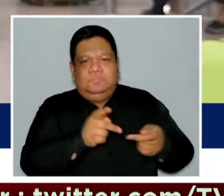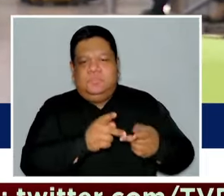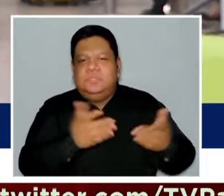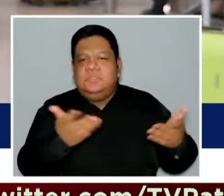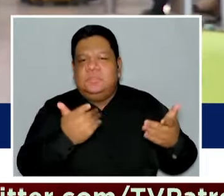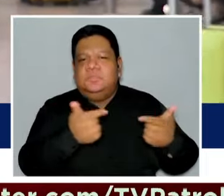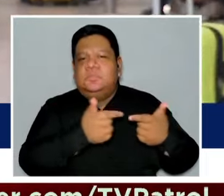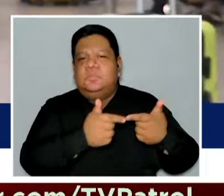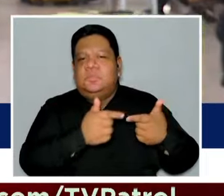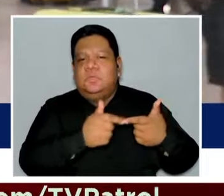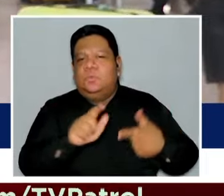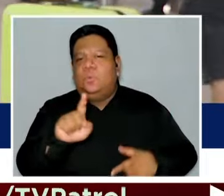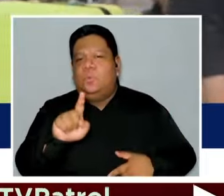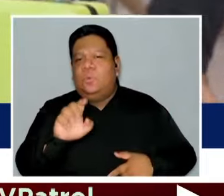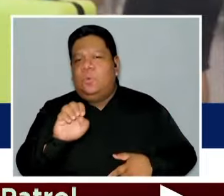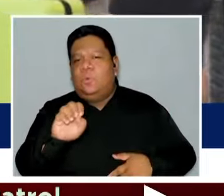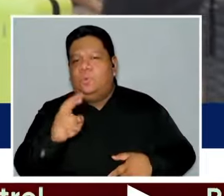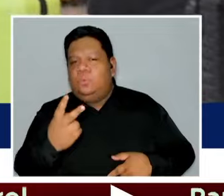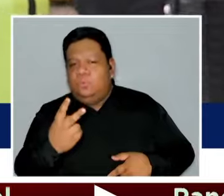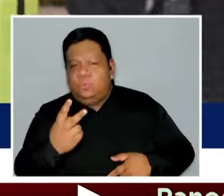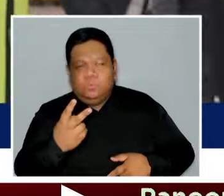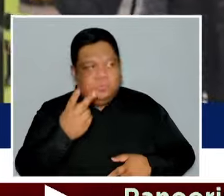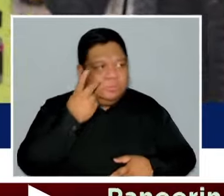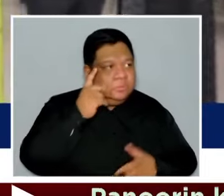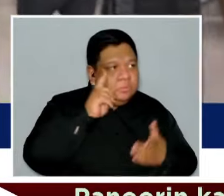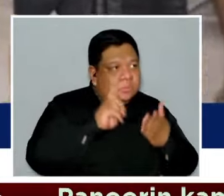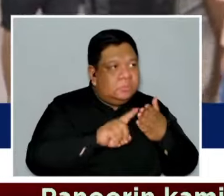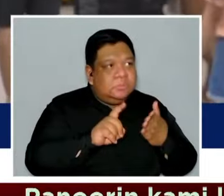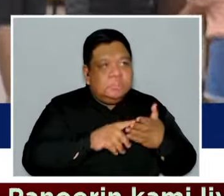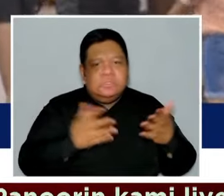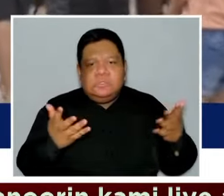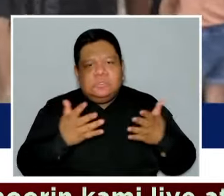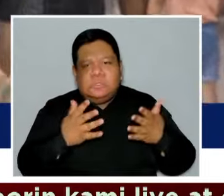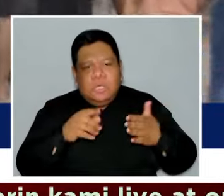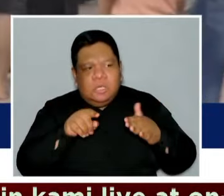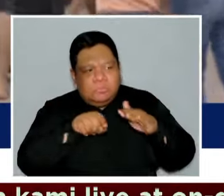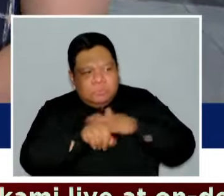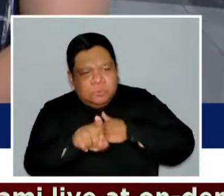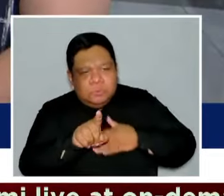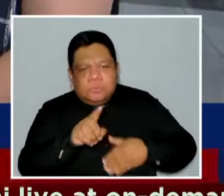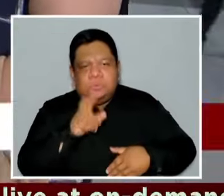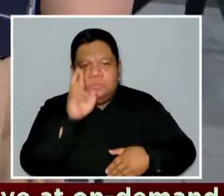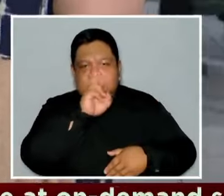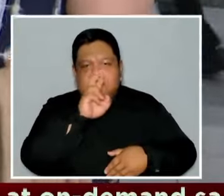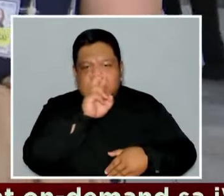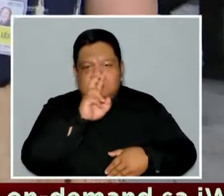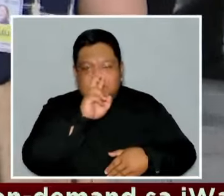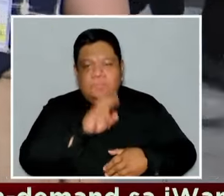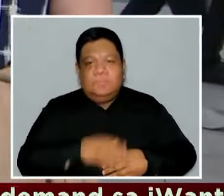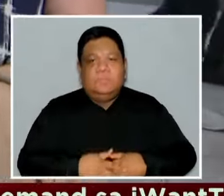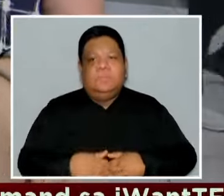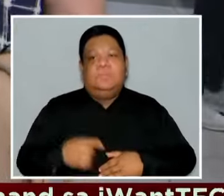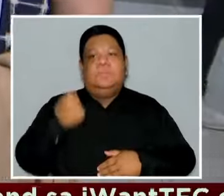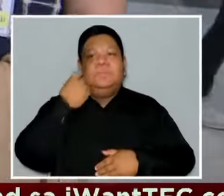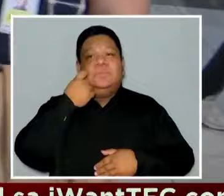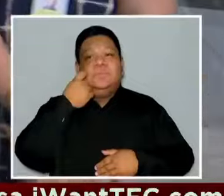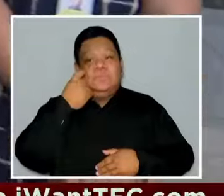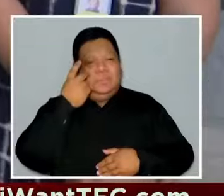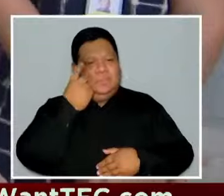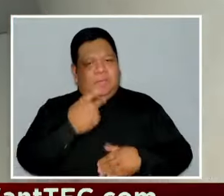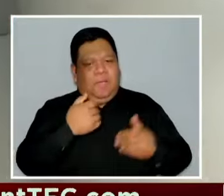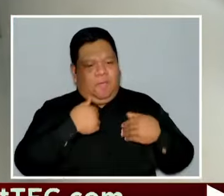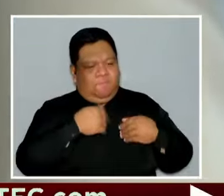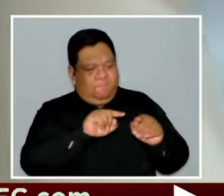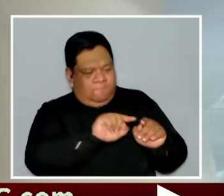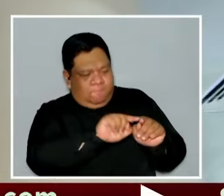para alamin kung saan posibleng dumaan yung daga na na-videohan na isa sa ating mga kababayan. Kanina nakita roon na merong maliit na butas na